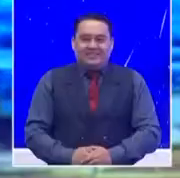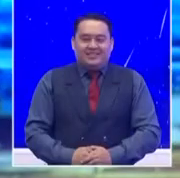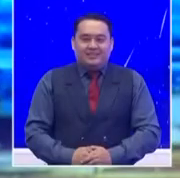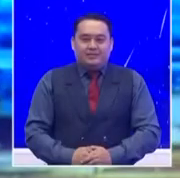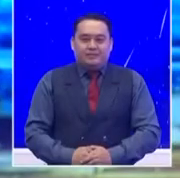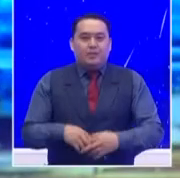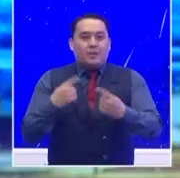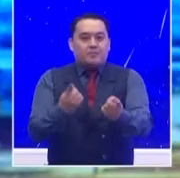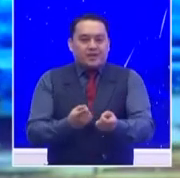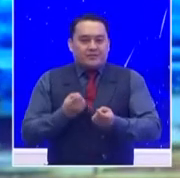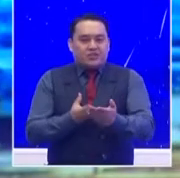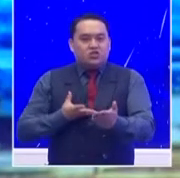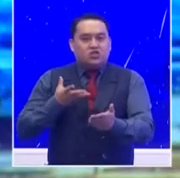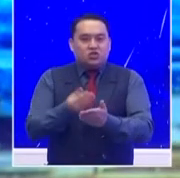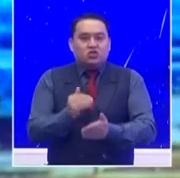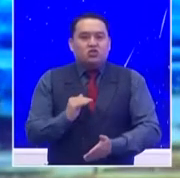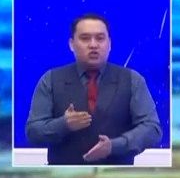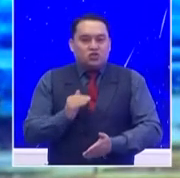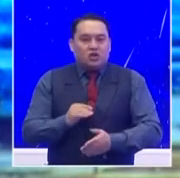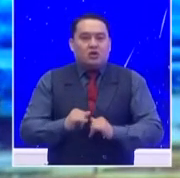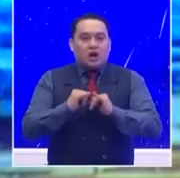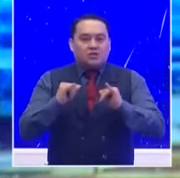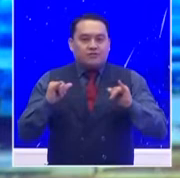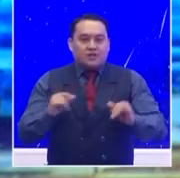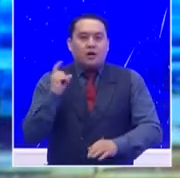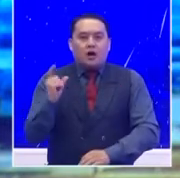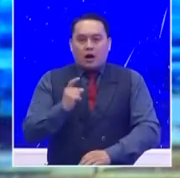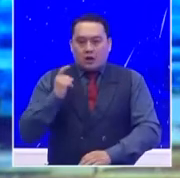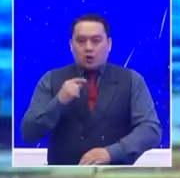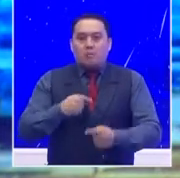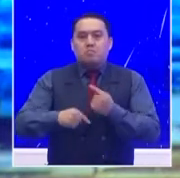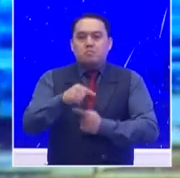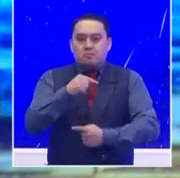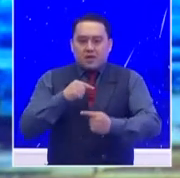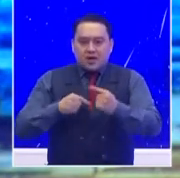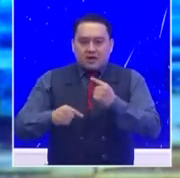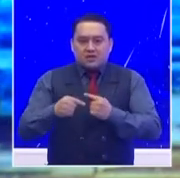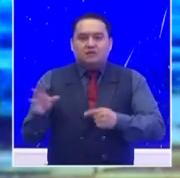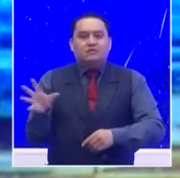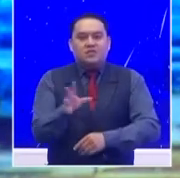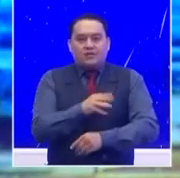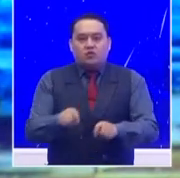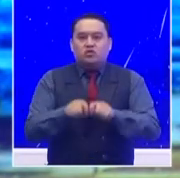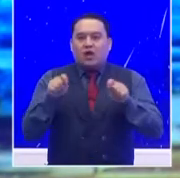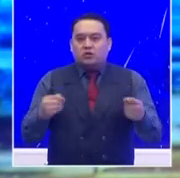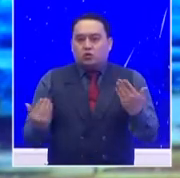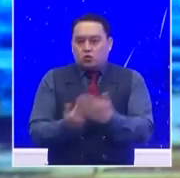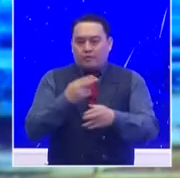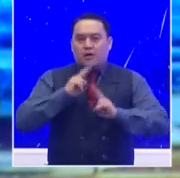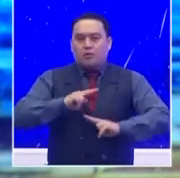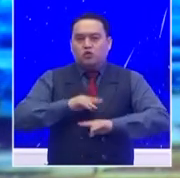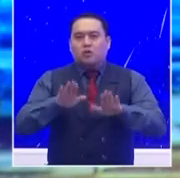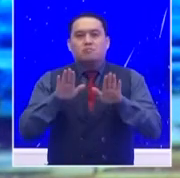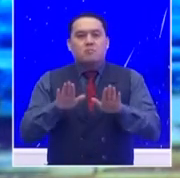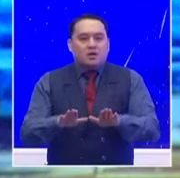привлечение частных инвестиций и развития несырьевых секторов экономики малого и среднего бизнеса а также создание новых рабочих мест